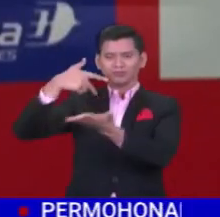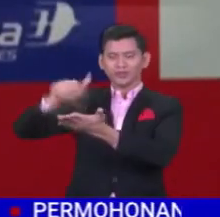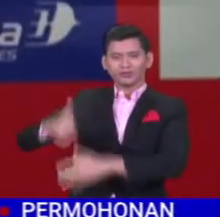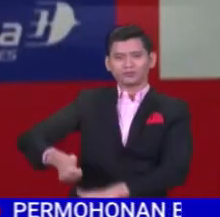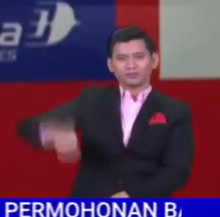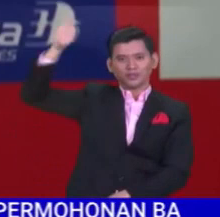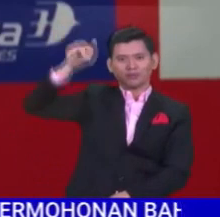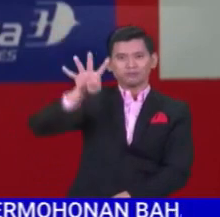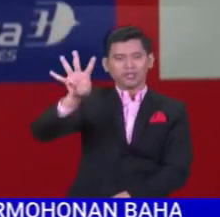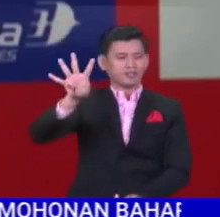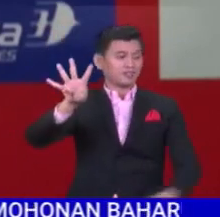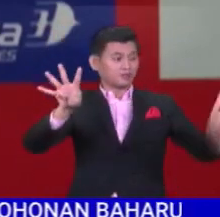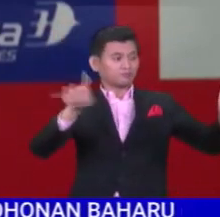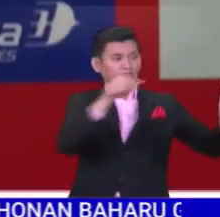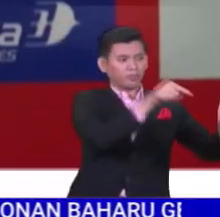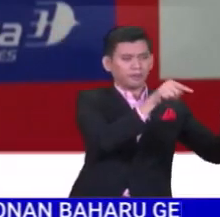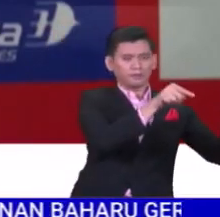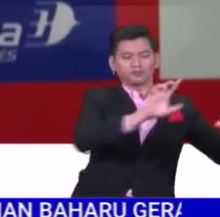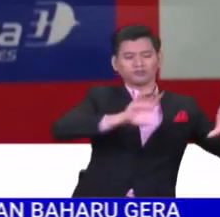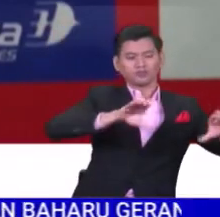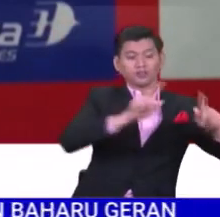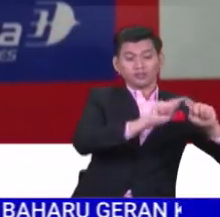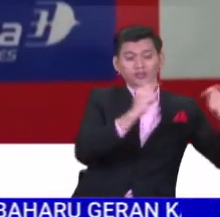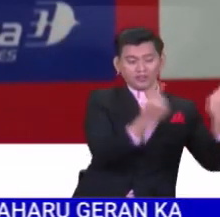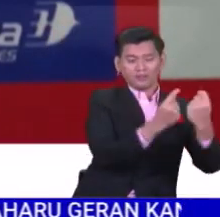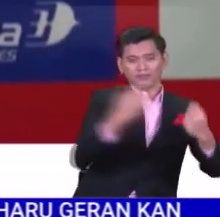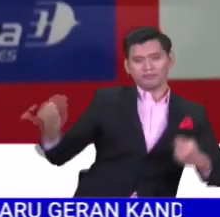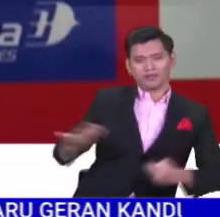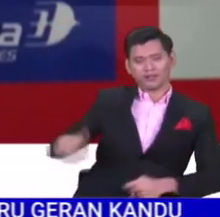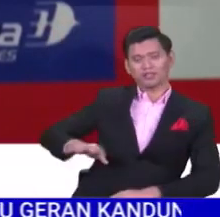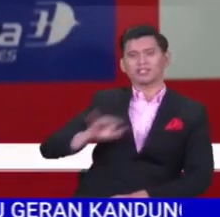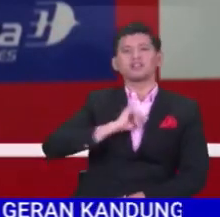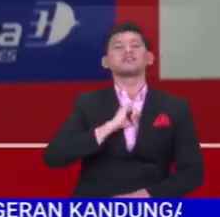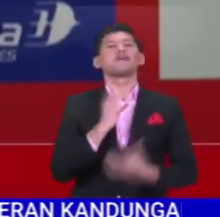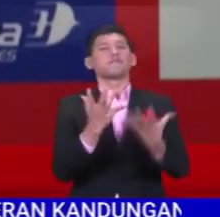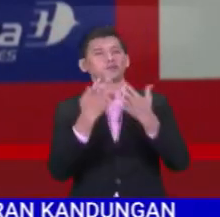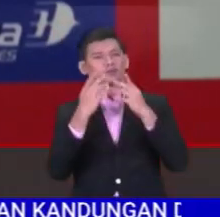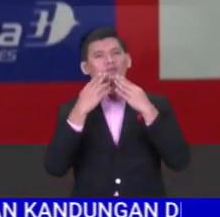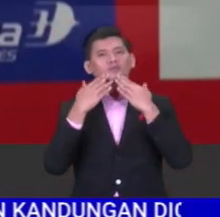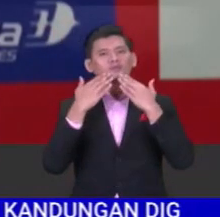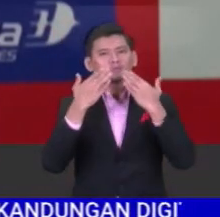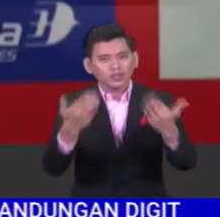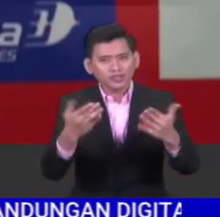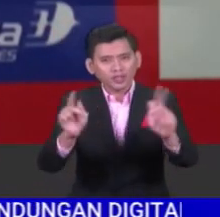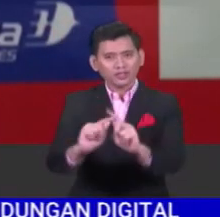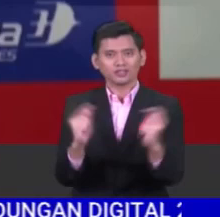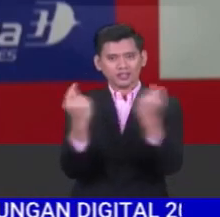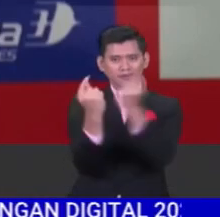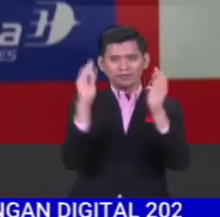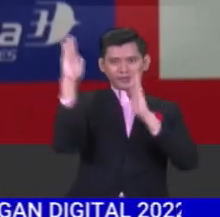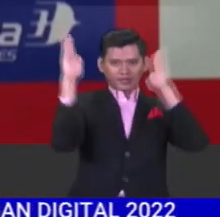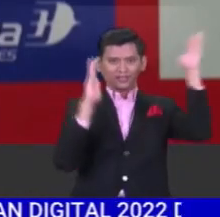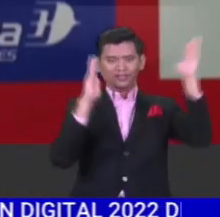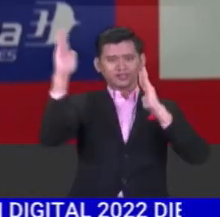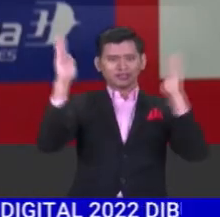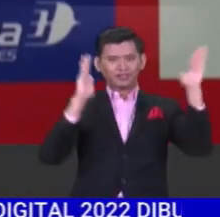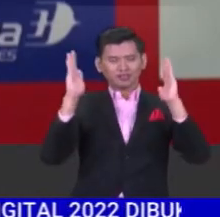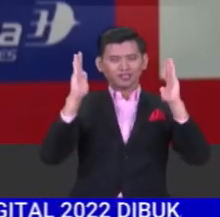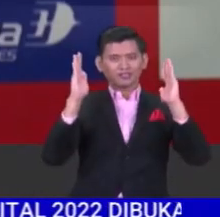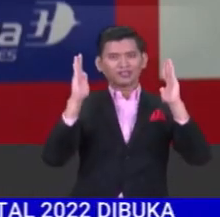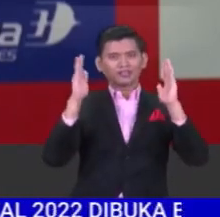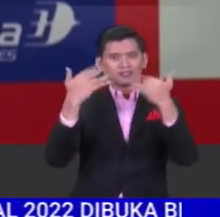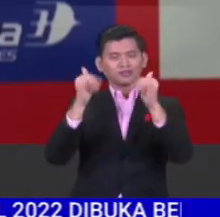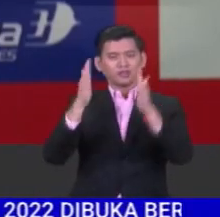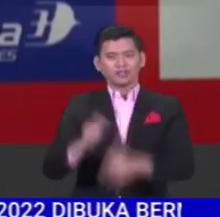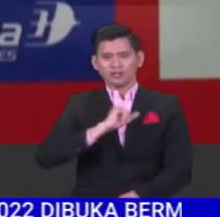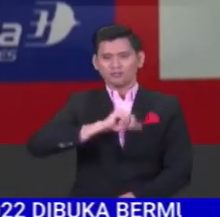And now tonight, special thank you for all our Harimau Malaya players. I'm